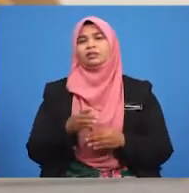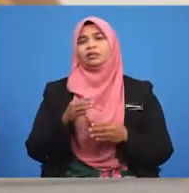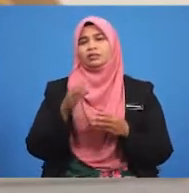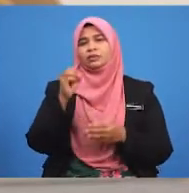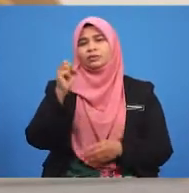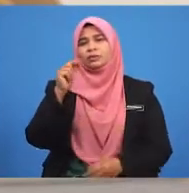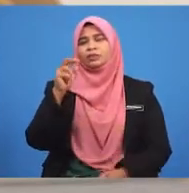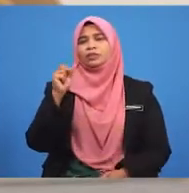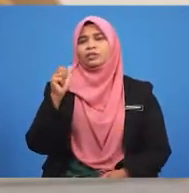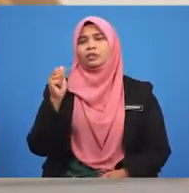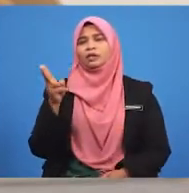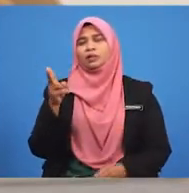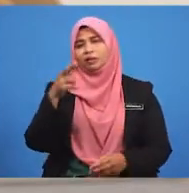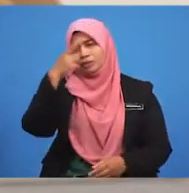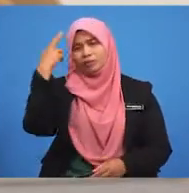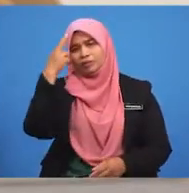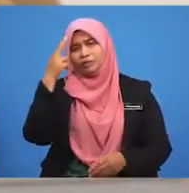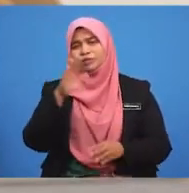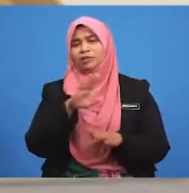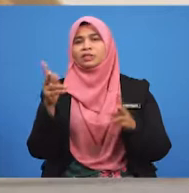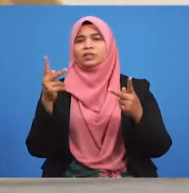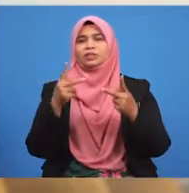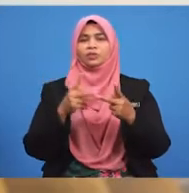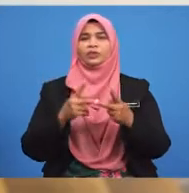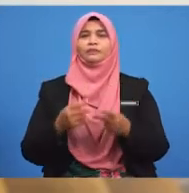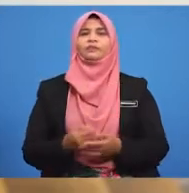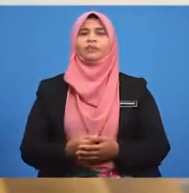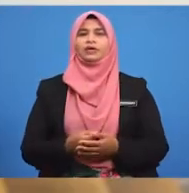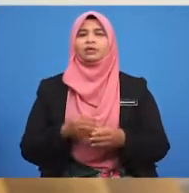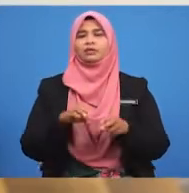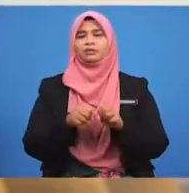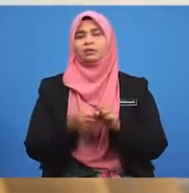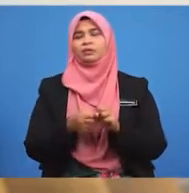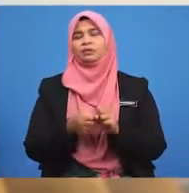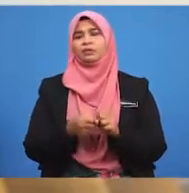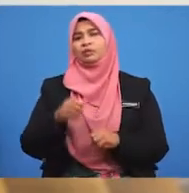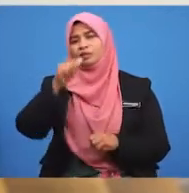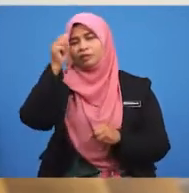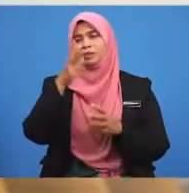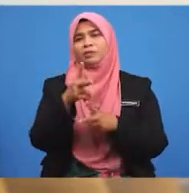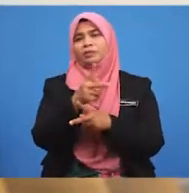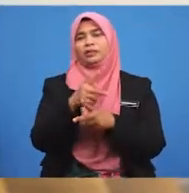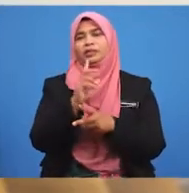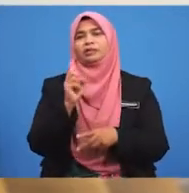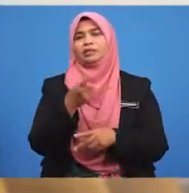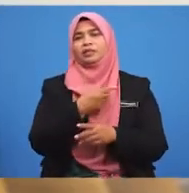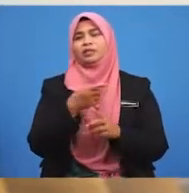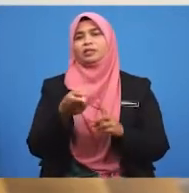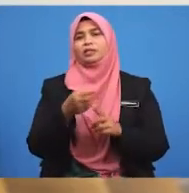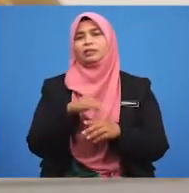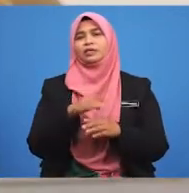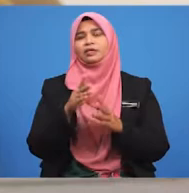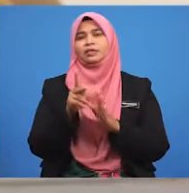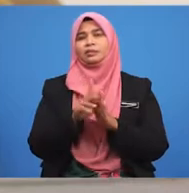silam. Mudah-mudahan murid-murid, Allah akan sentiasa memelihara kita daripada mengeluarkan kata-kata seperti